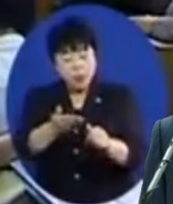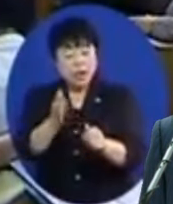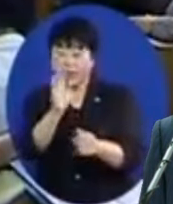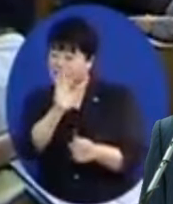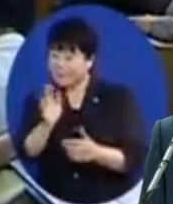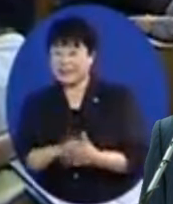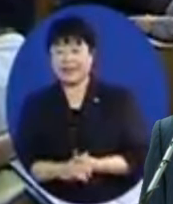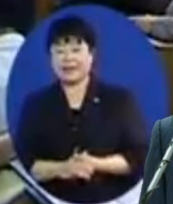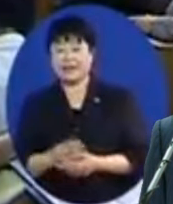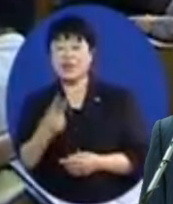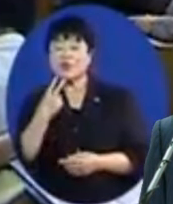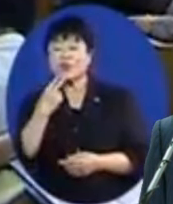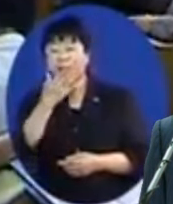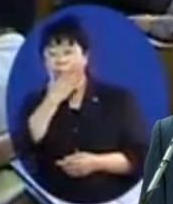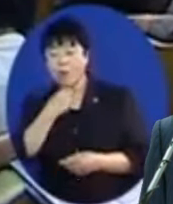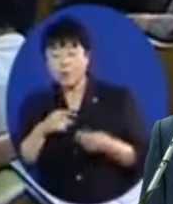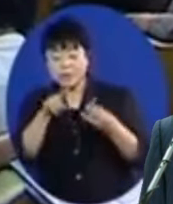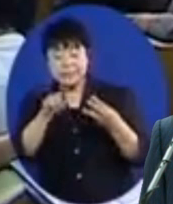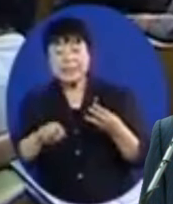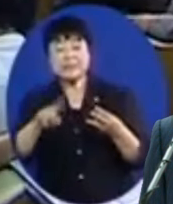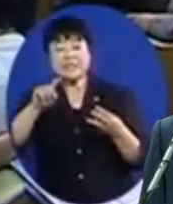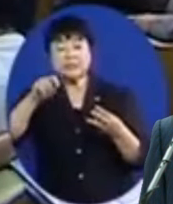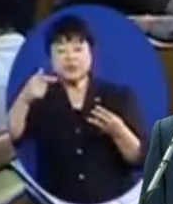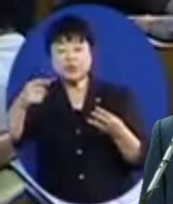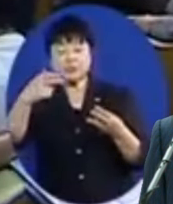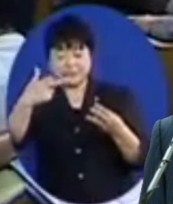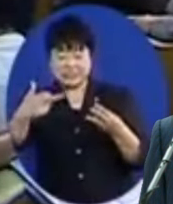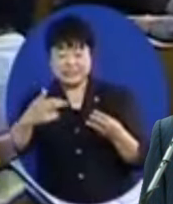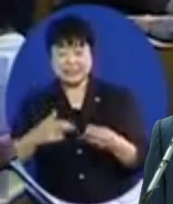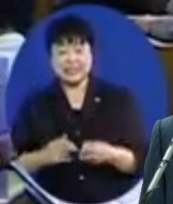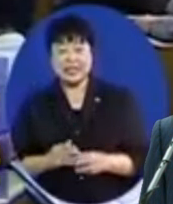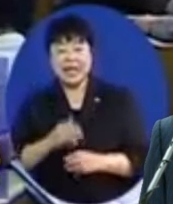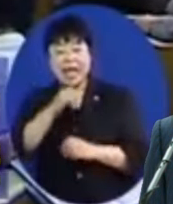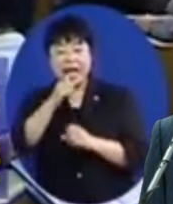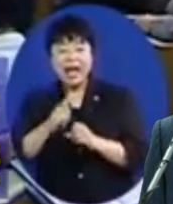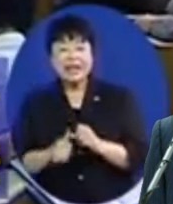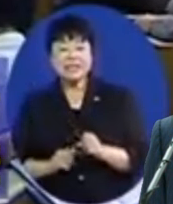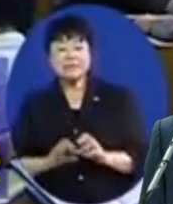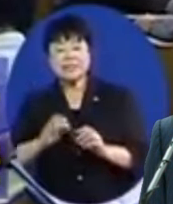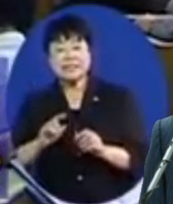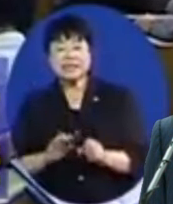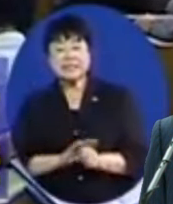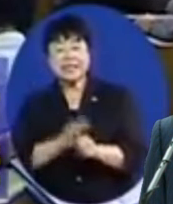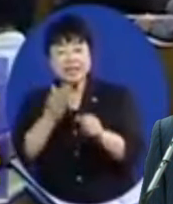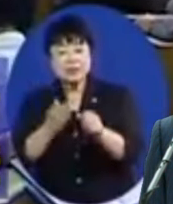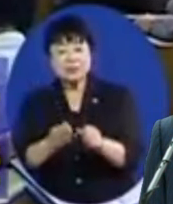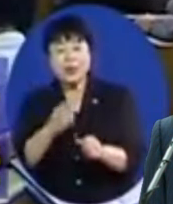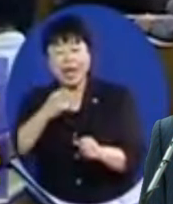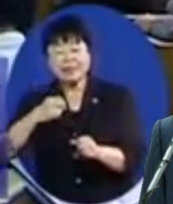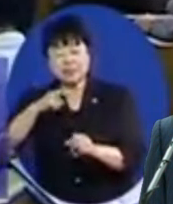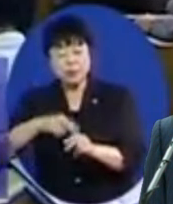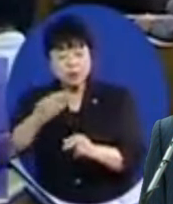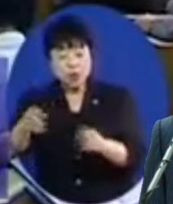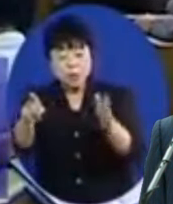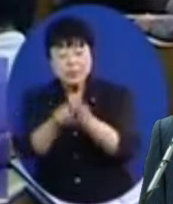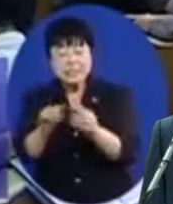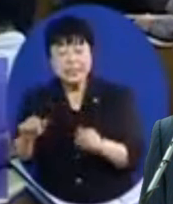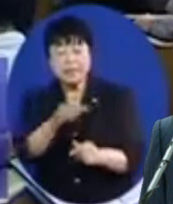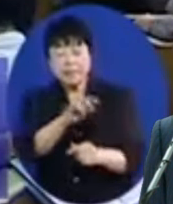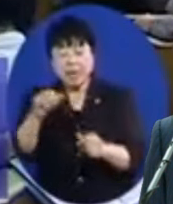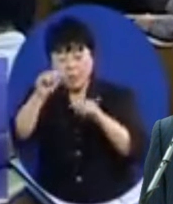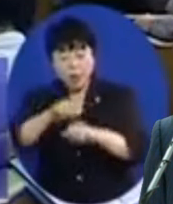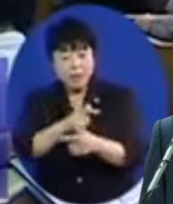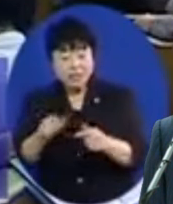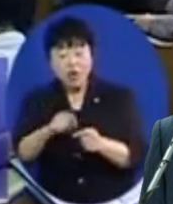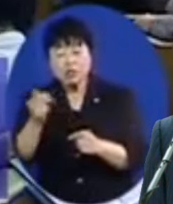것은 아닙니다. 요한복음 3장 16절로 17절에 하나님이 세상을 이처럼 사랑하사 독생자를 주셨으니 이는 그를 믿는 자마다